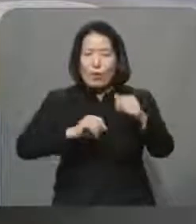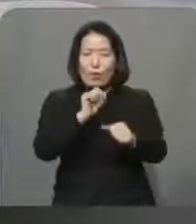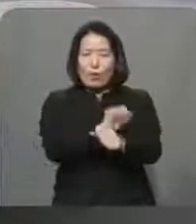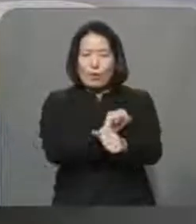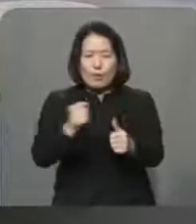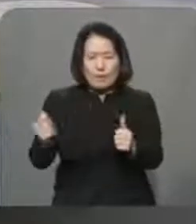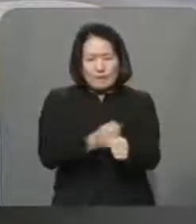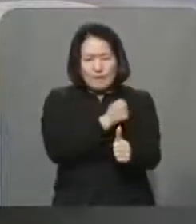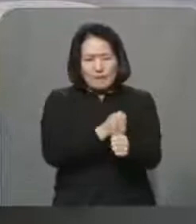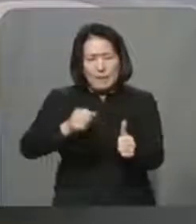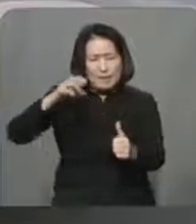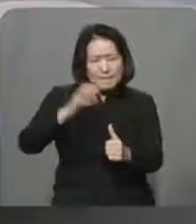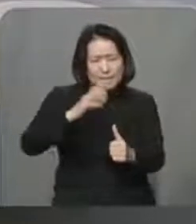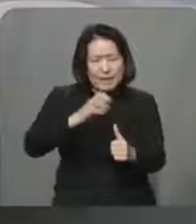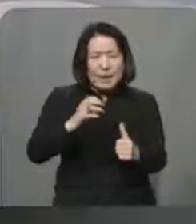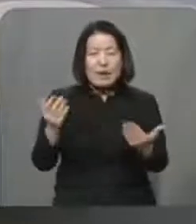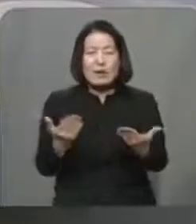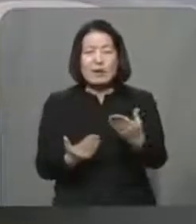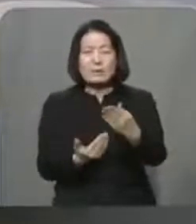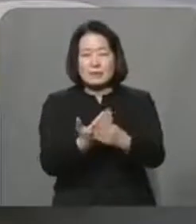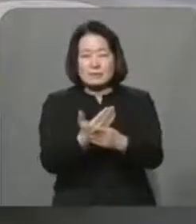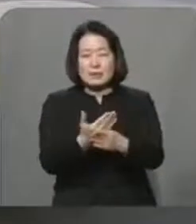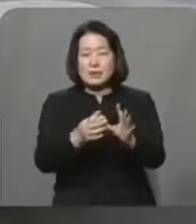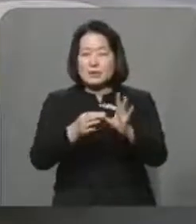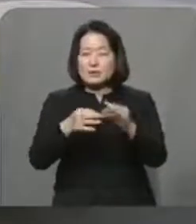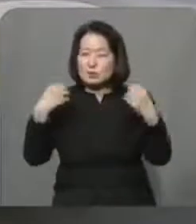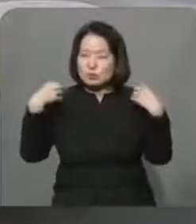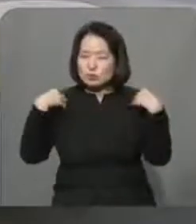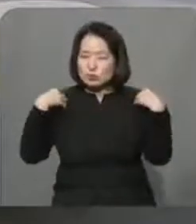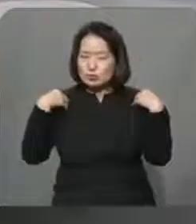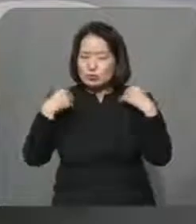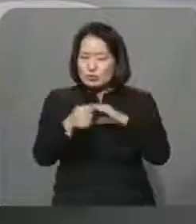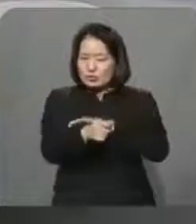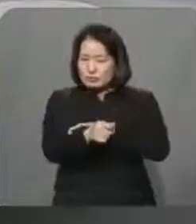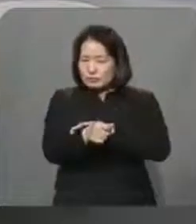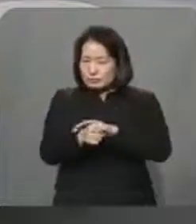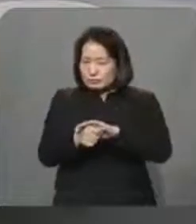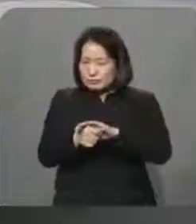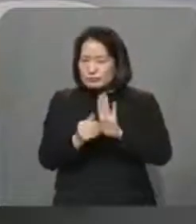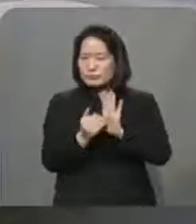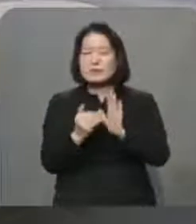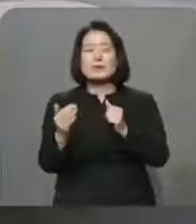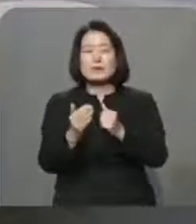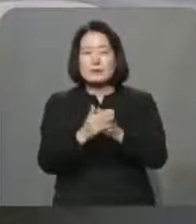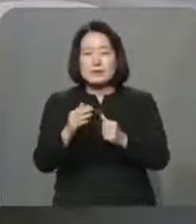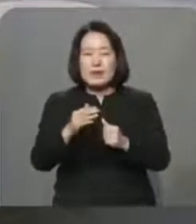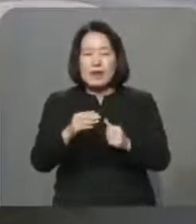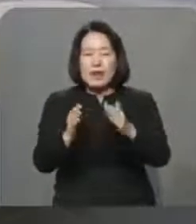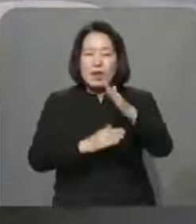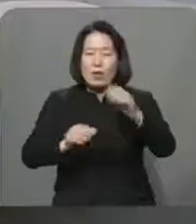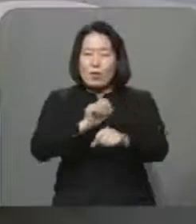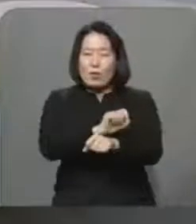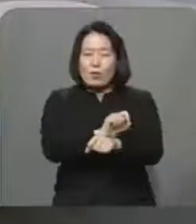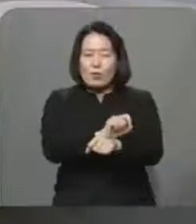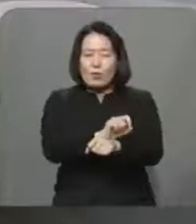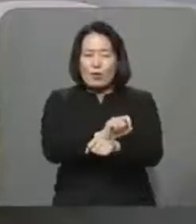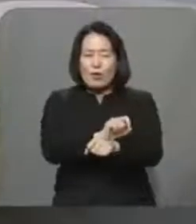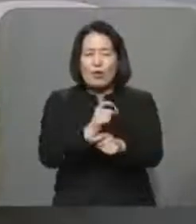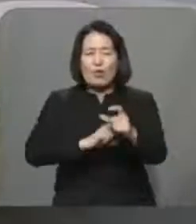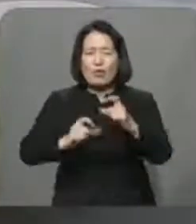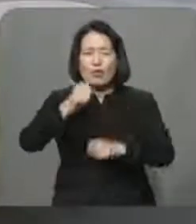등을 당하는 사례가 늘고 있는데, 일부 소속 기관들은 소극적으로 대응해 피해 공무원들을 더욱 힘들게 하고